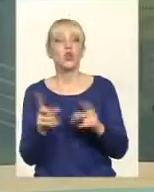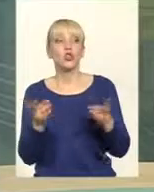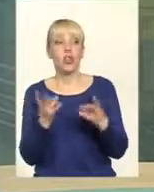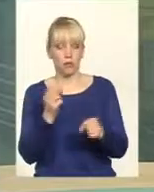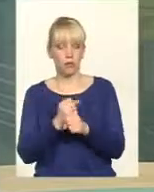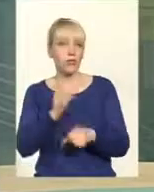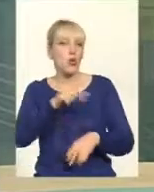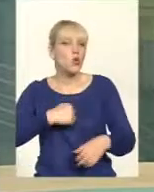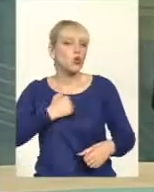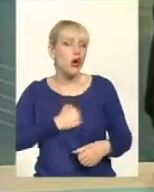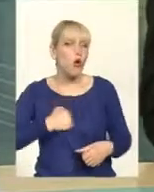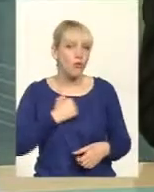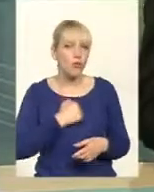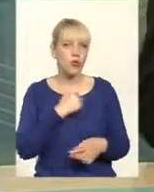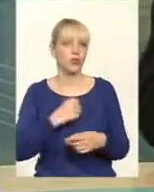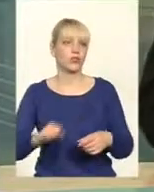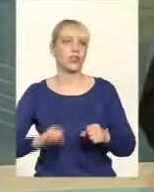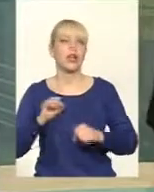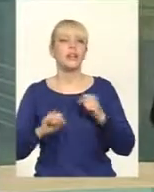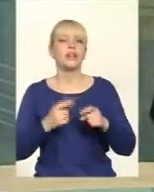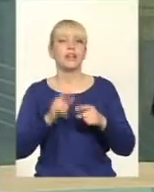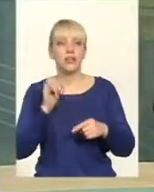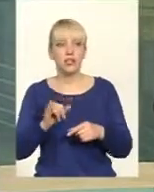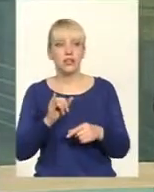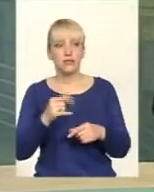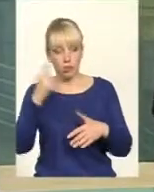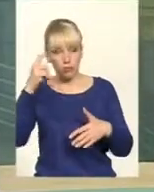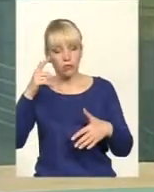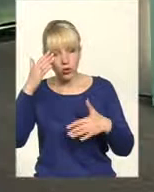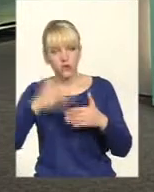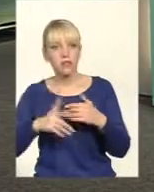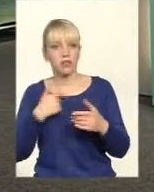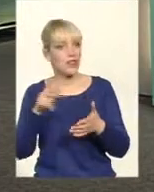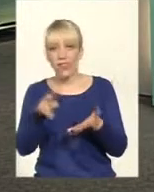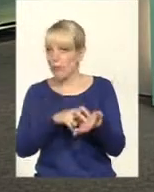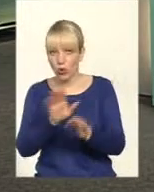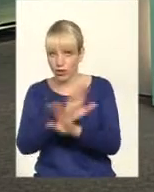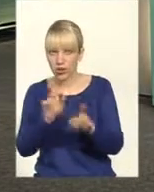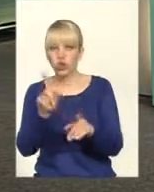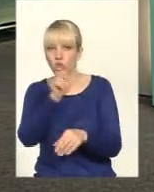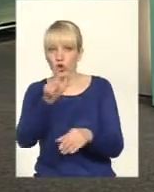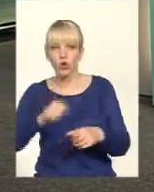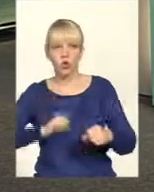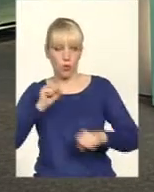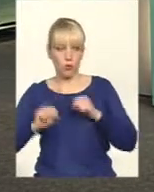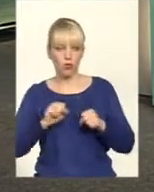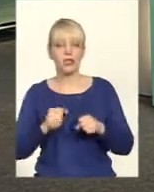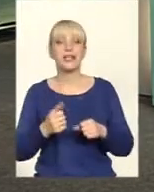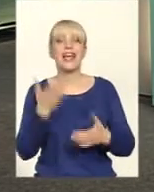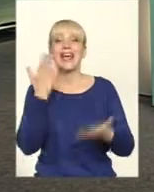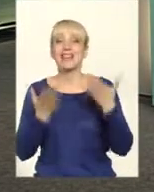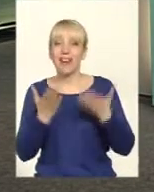суспільство. Обурює суспільство, що немає. Ви в Києві не боїтесь, тому нам що треба... це все підбурює суспільство і зараз не якось розмова про патріотизм? Розумієте, якщо ми не почнемо робити самі висновки,